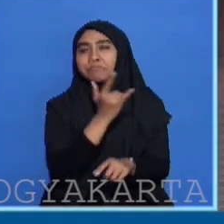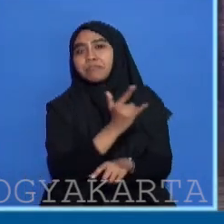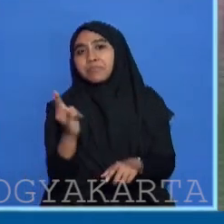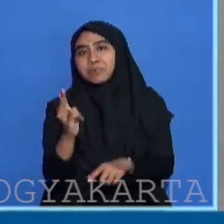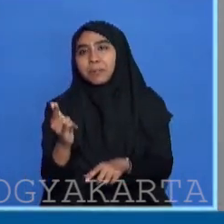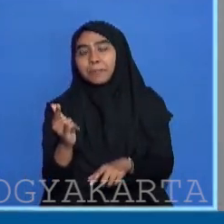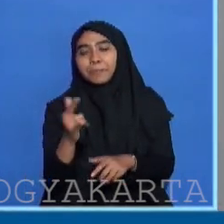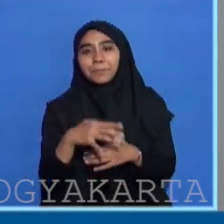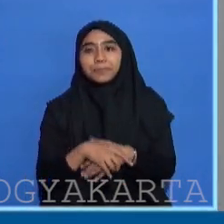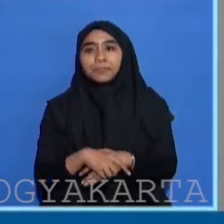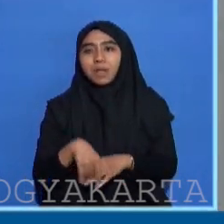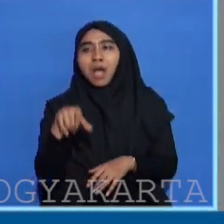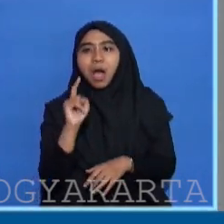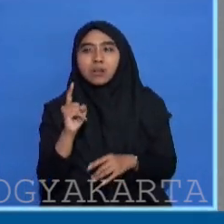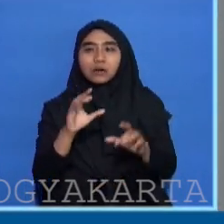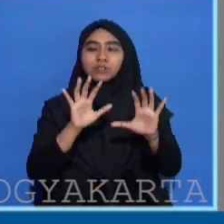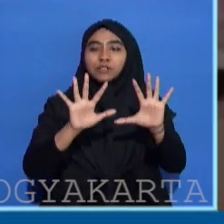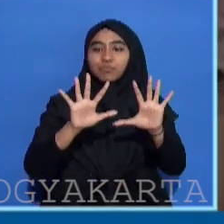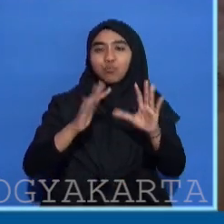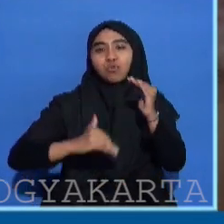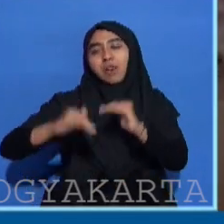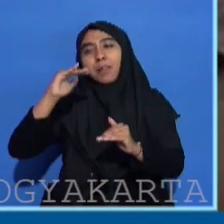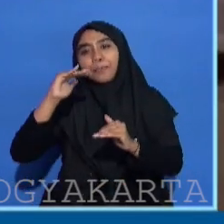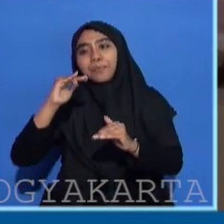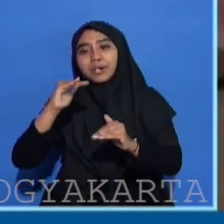puluhan pengrajin dolanan tradisional